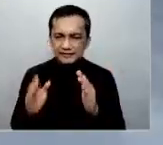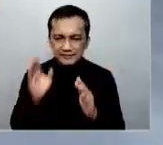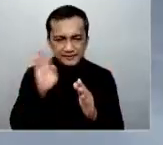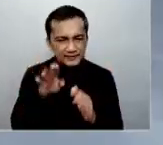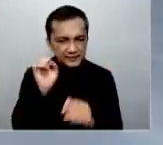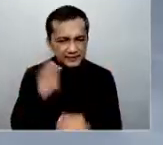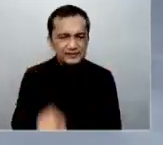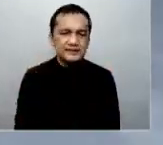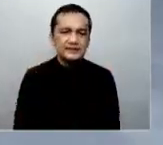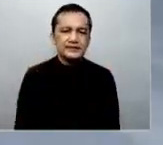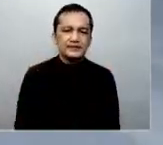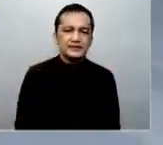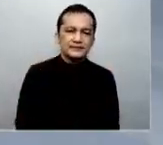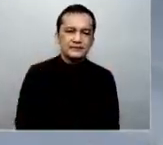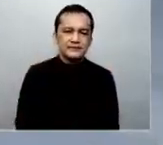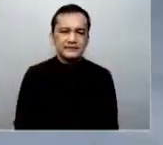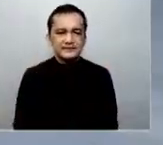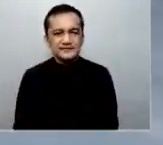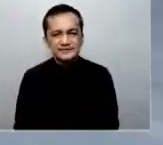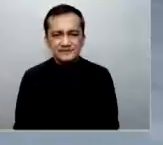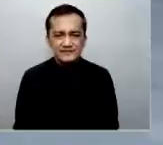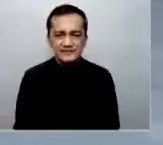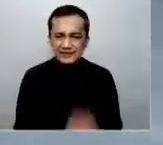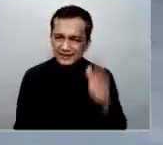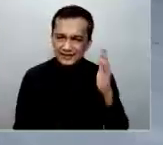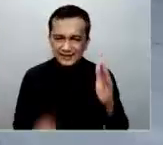Ano? Hi, Abigail! Naloloka sila dahil...